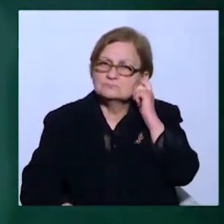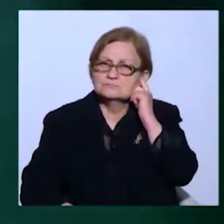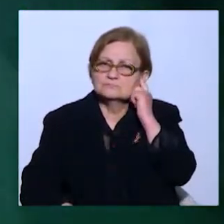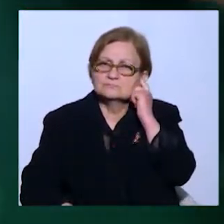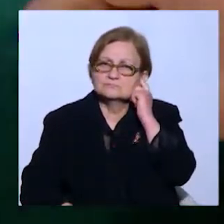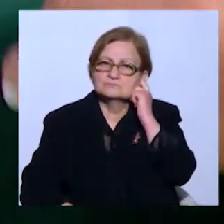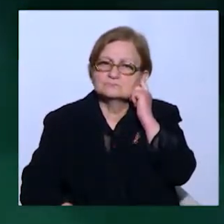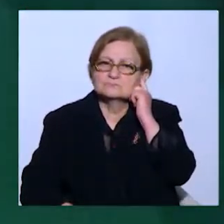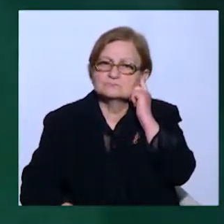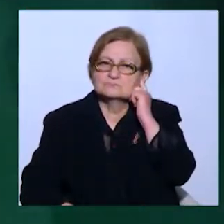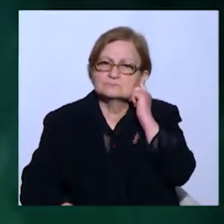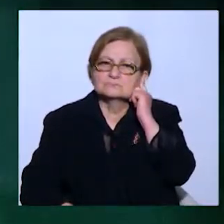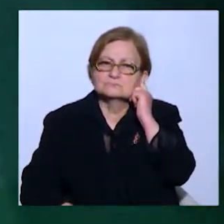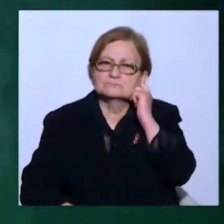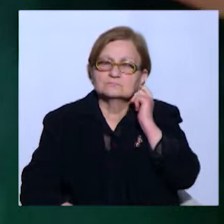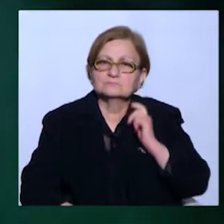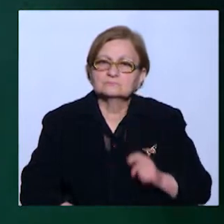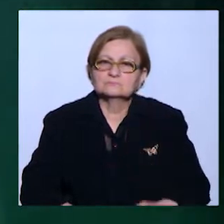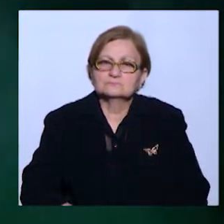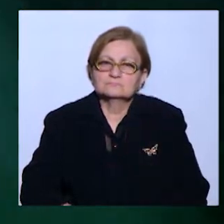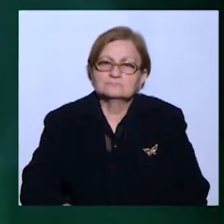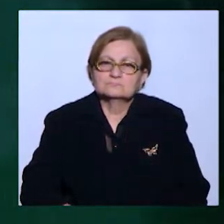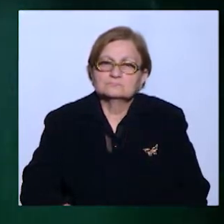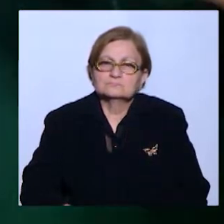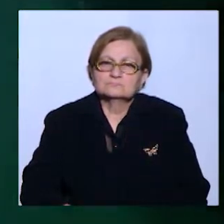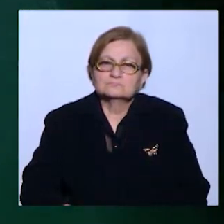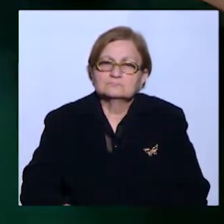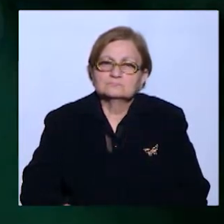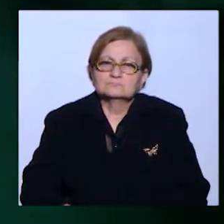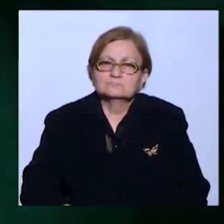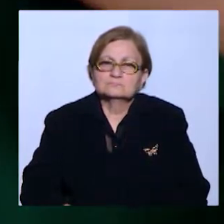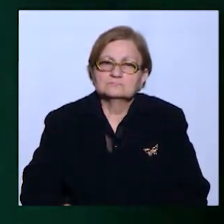24, 28, 32,